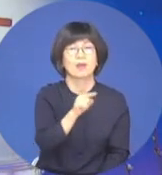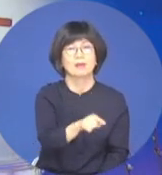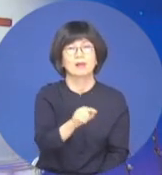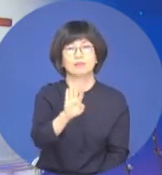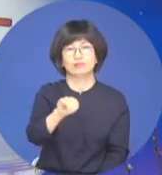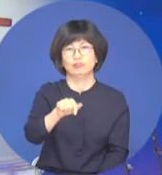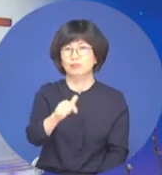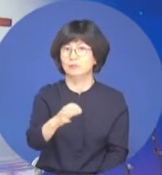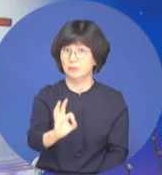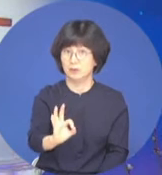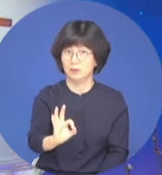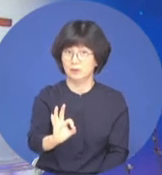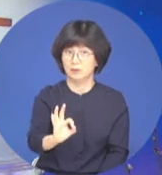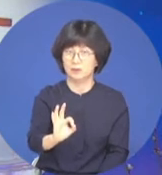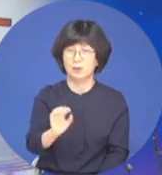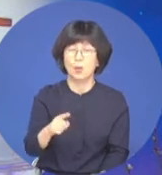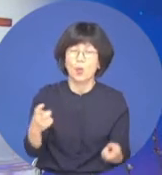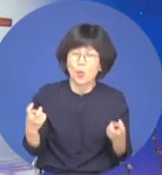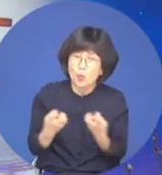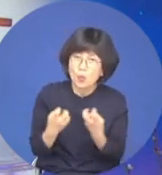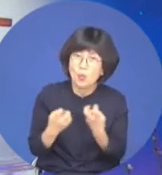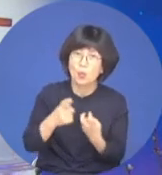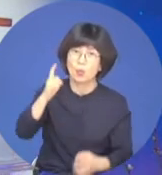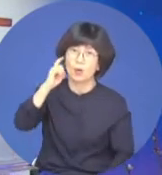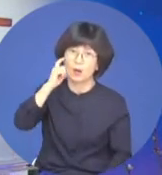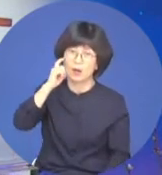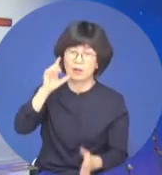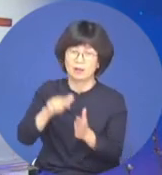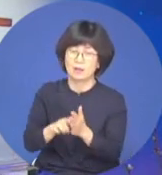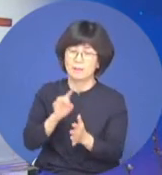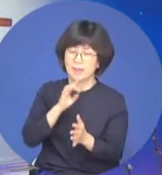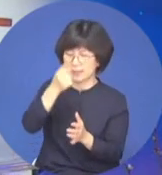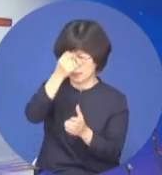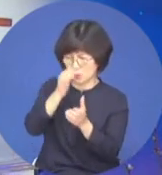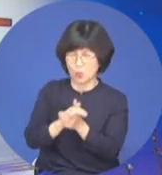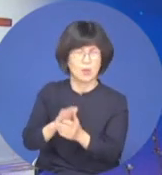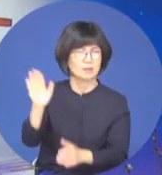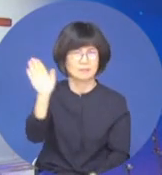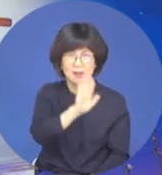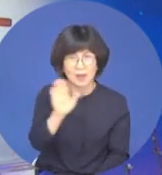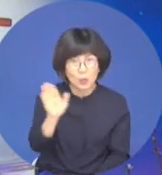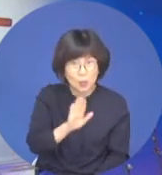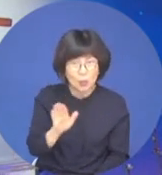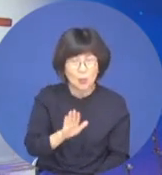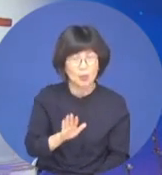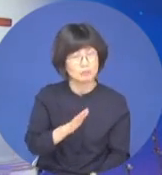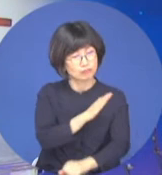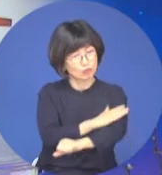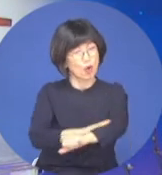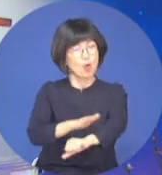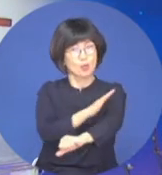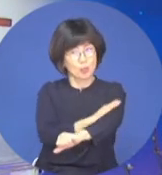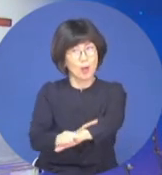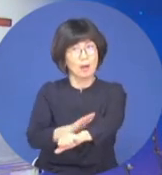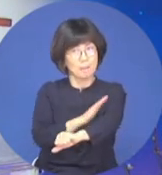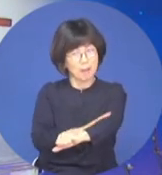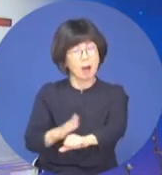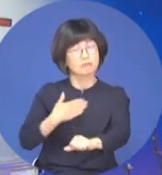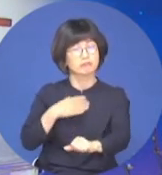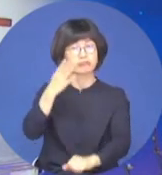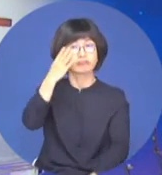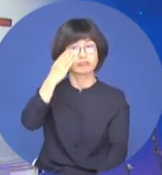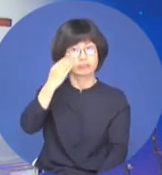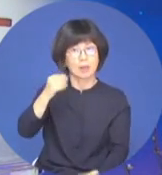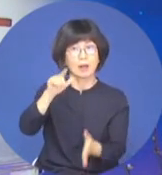때 어찌할 때 어찌할 때 이렇게 탄식할 때만 기도할 것이 아니라 잘 나갈 때, 좋을 때, 응답받을 때, 우리 길이 열린다고 생각할 때,